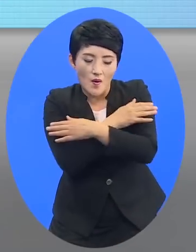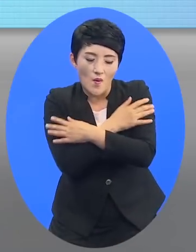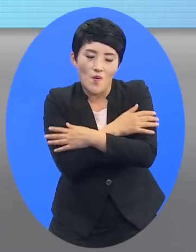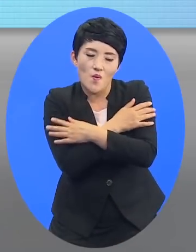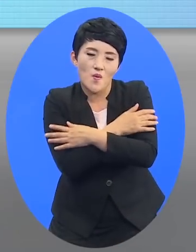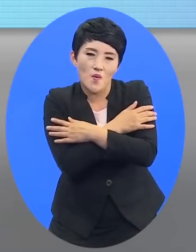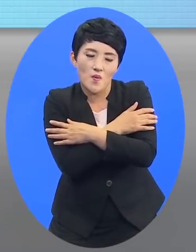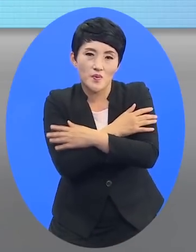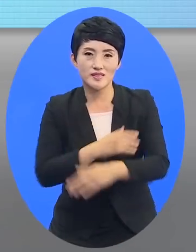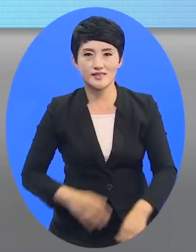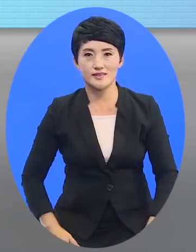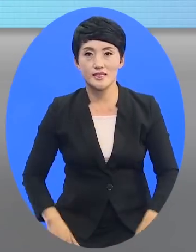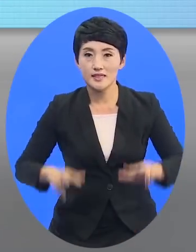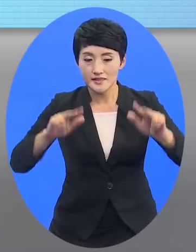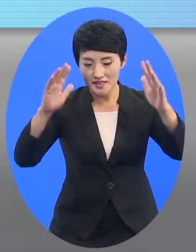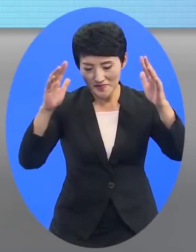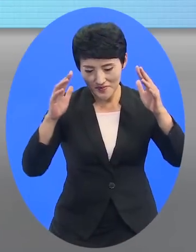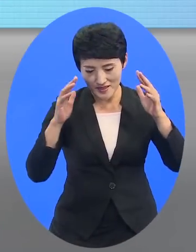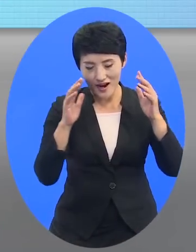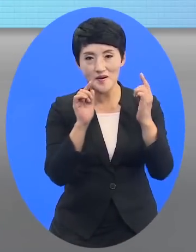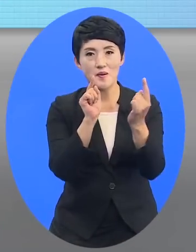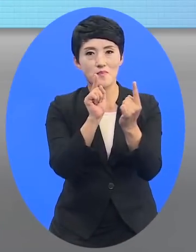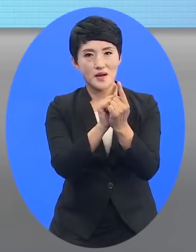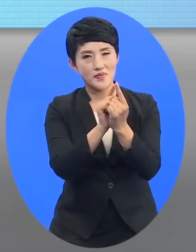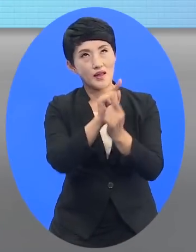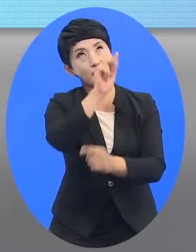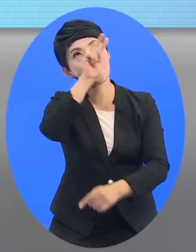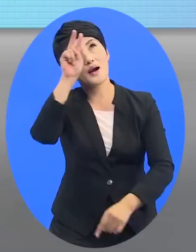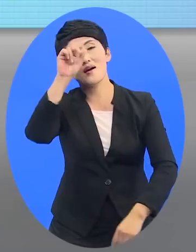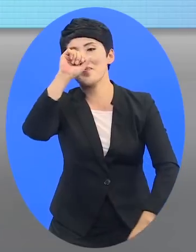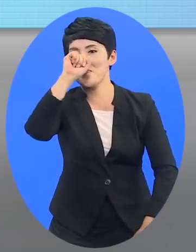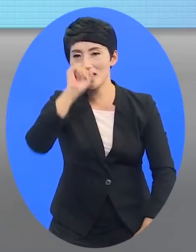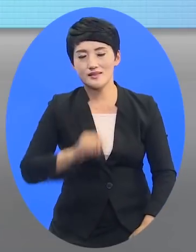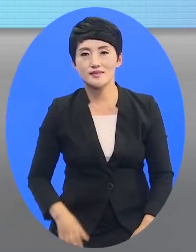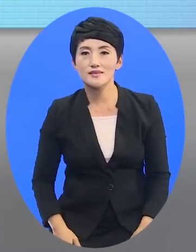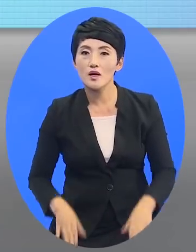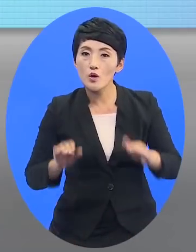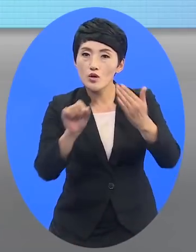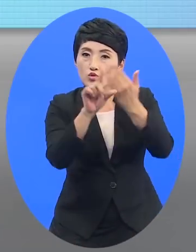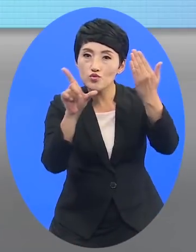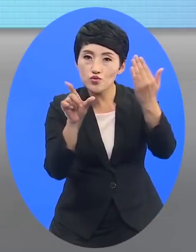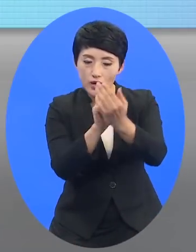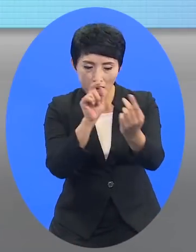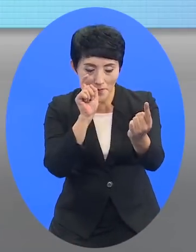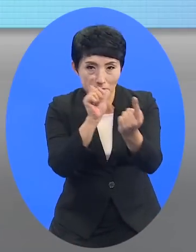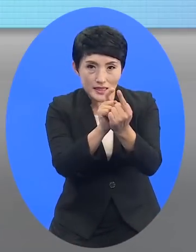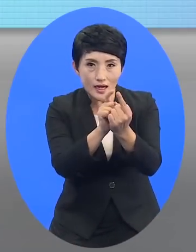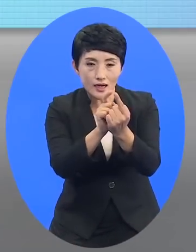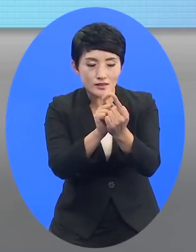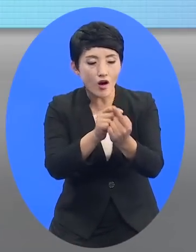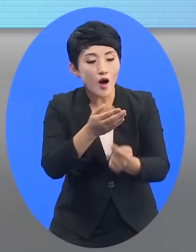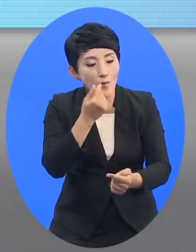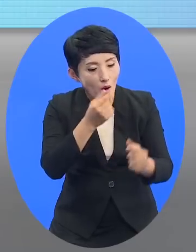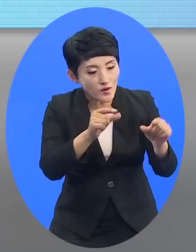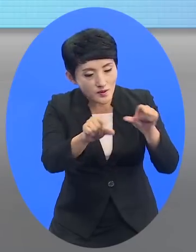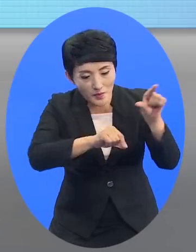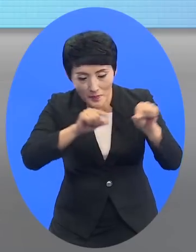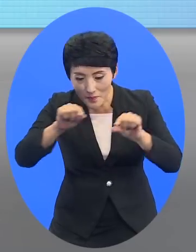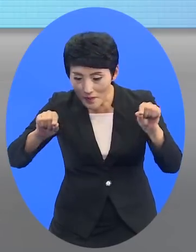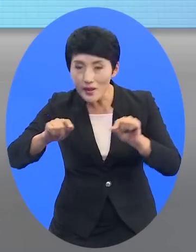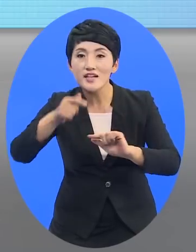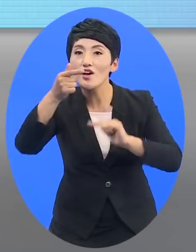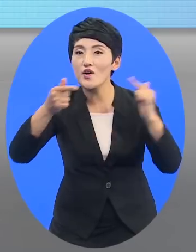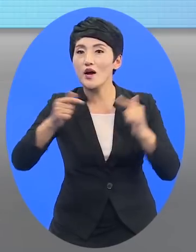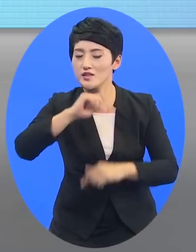감도는데요. 완연한 가을이 왔음을 실감하실 겁니다. 오늘은 9월 제철 음식에 대해 소개해드리겠습니다. 먼저